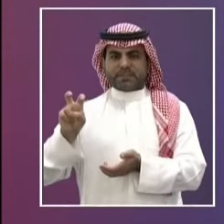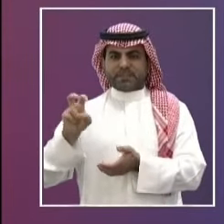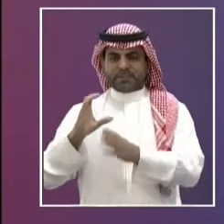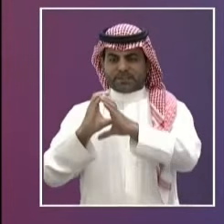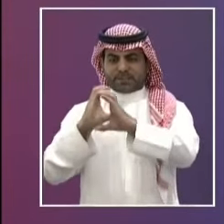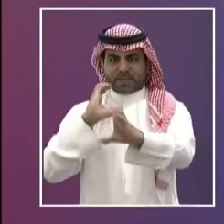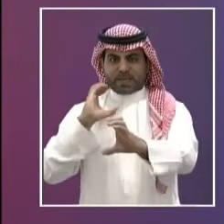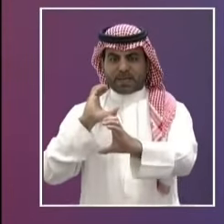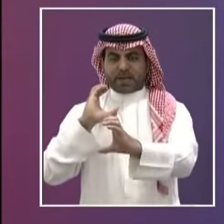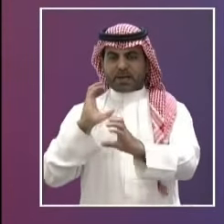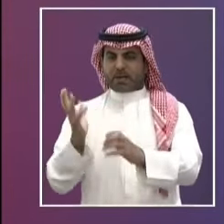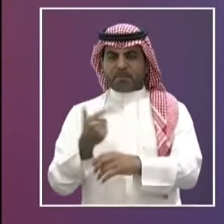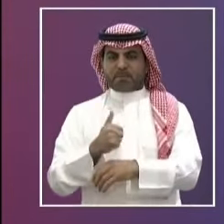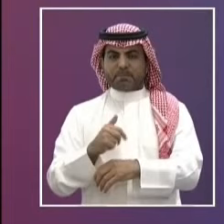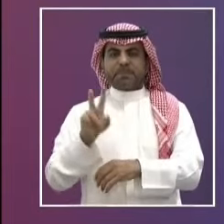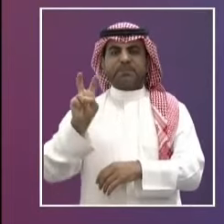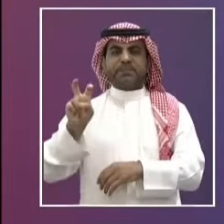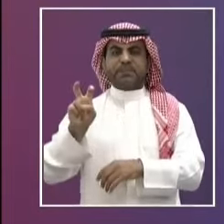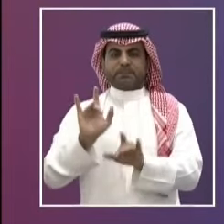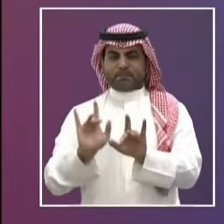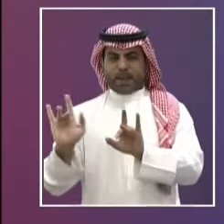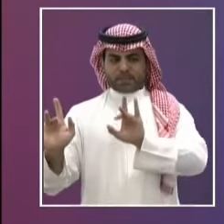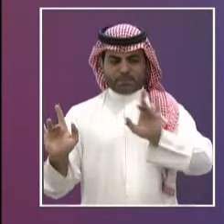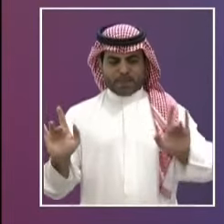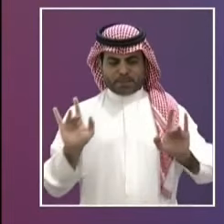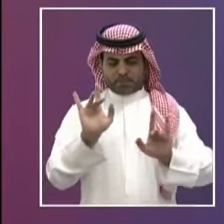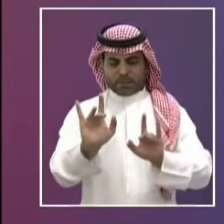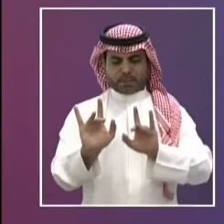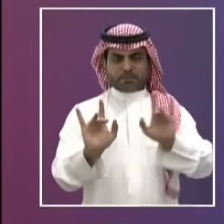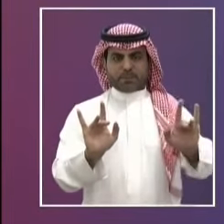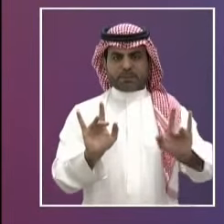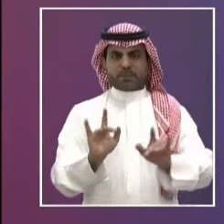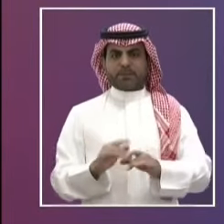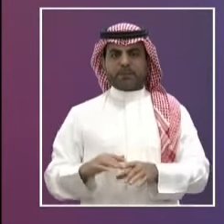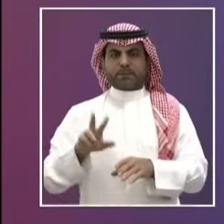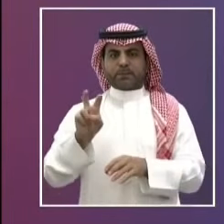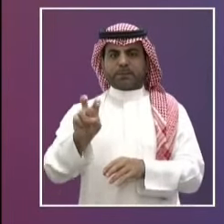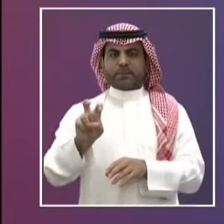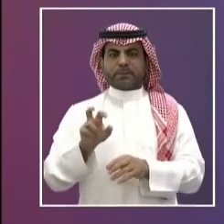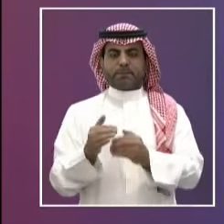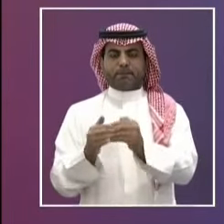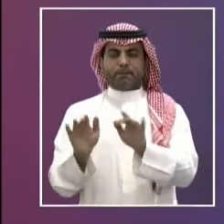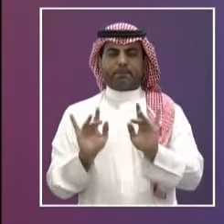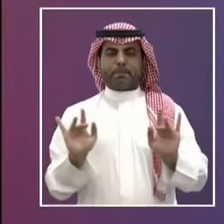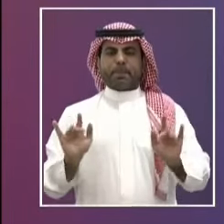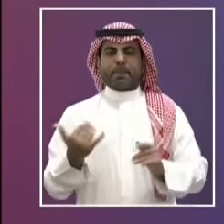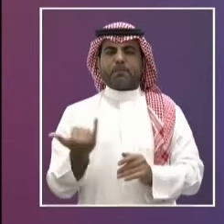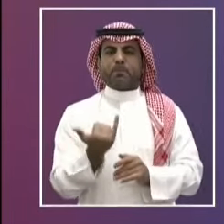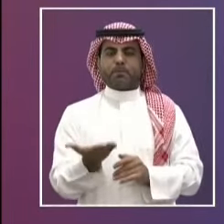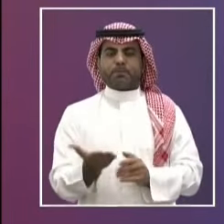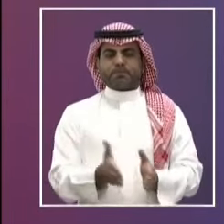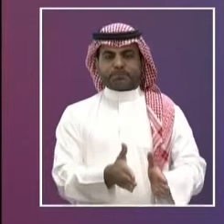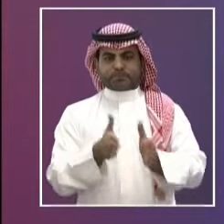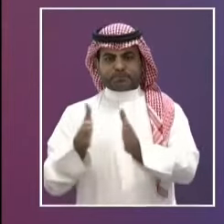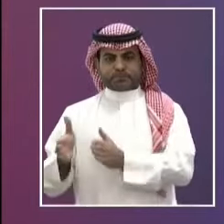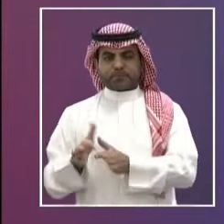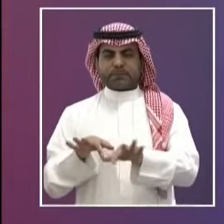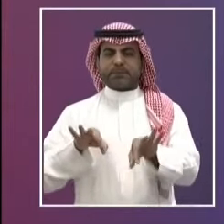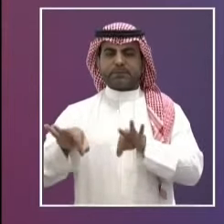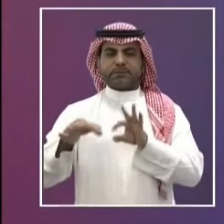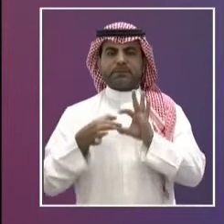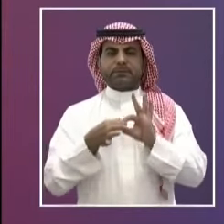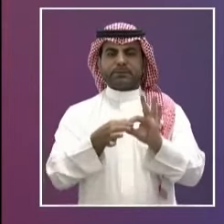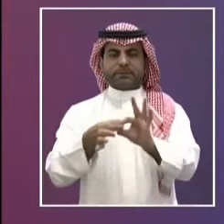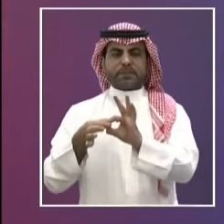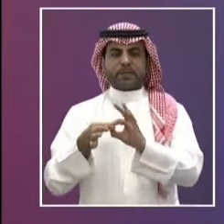معتمر، وبكده أنا بحقق التباعد الجسدي والتباعد الاجتماعي ما بين المعتمرين. طبعا بالتنسيق مع